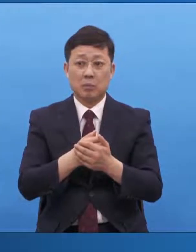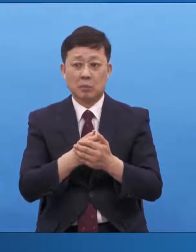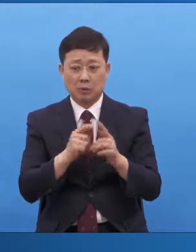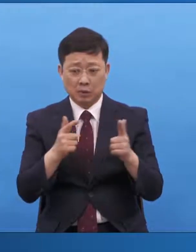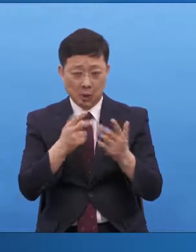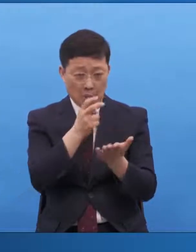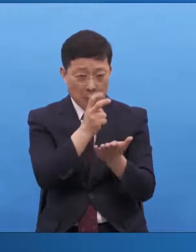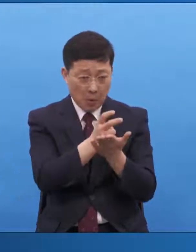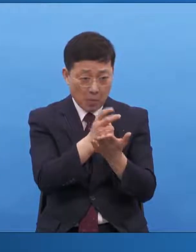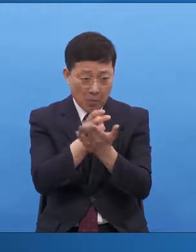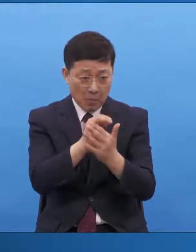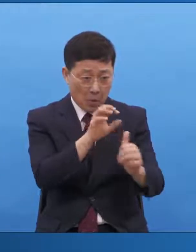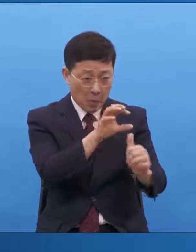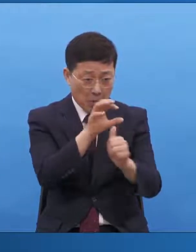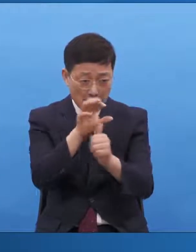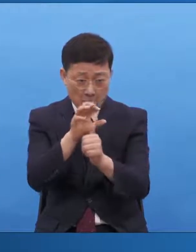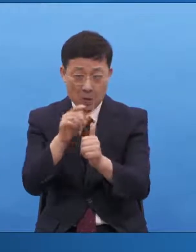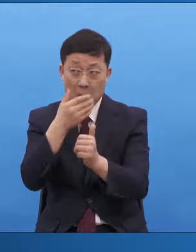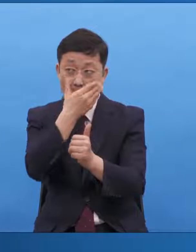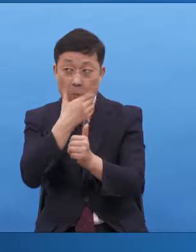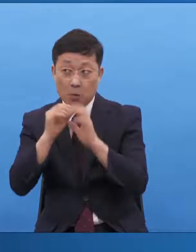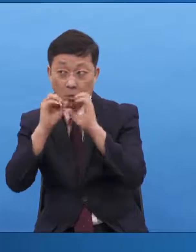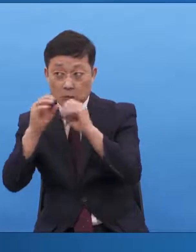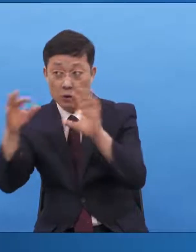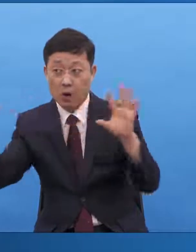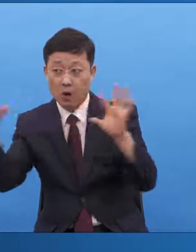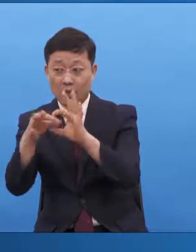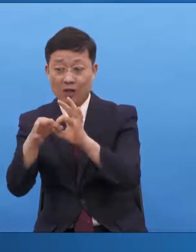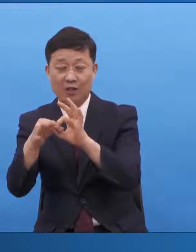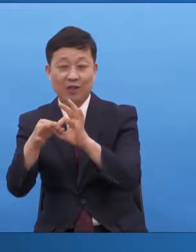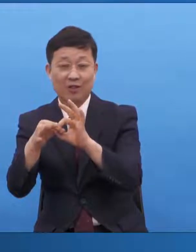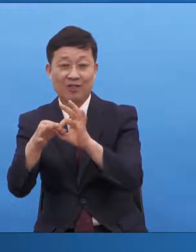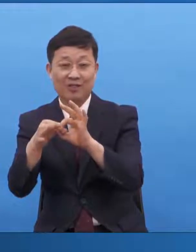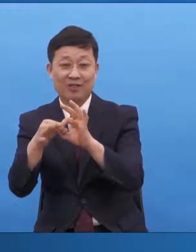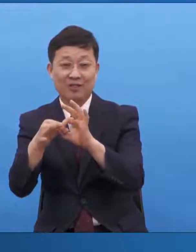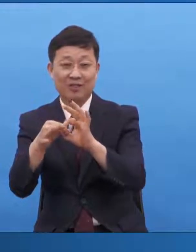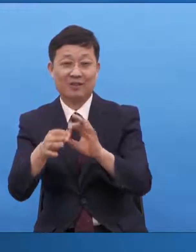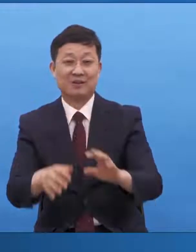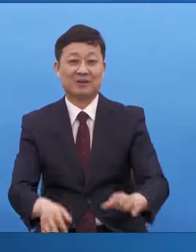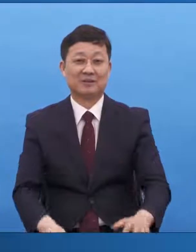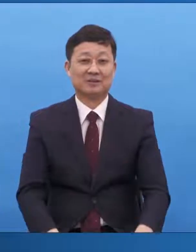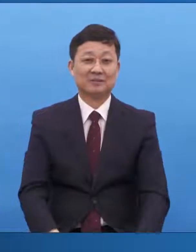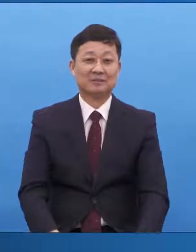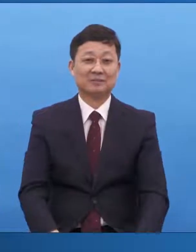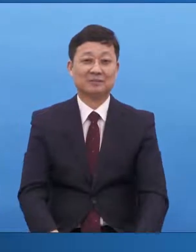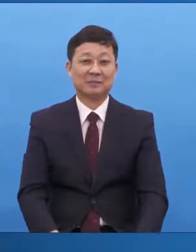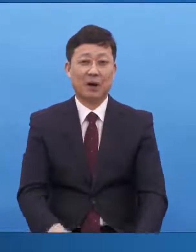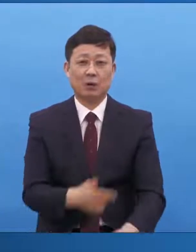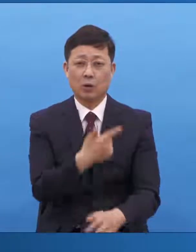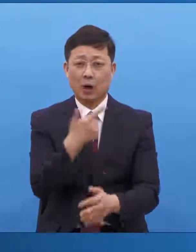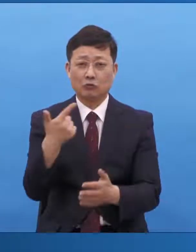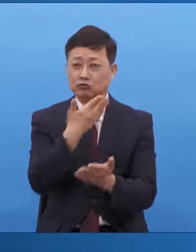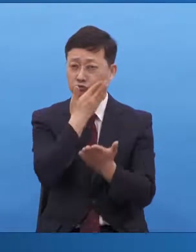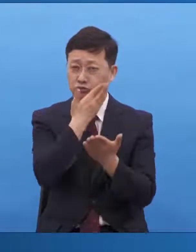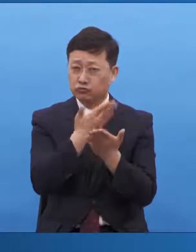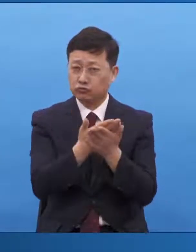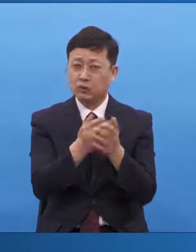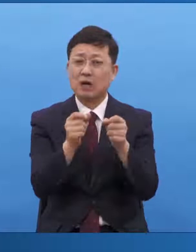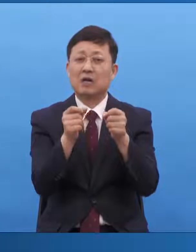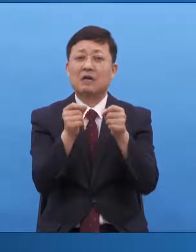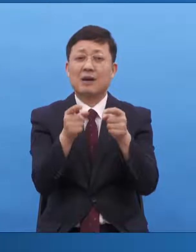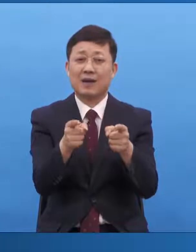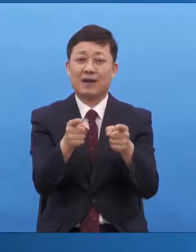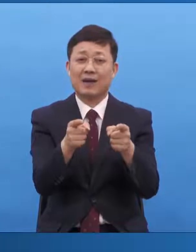있는. That to stand before the Jewish law, the Roman law, before Caesar, and to proclaim the gospel were all there. 어마어마한 기회죠. It was a tremendous opportunity.